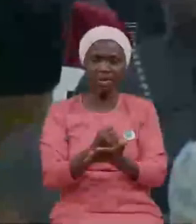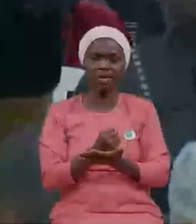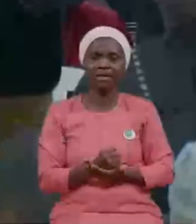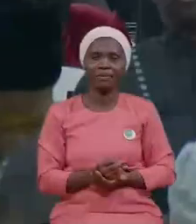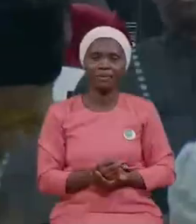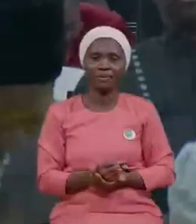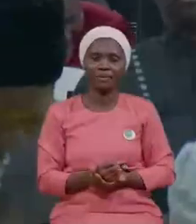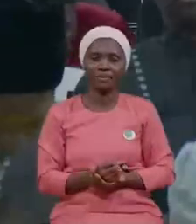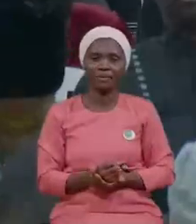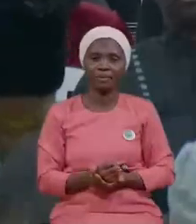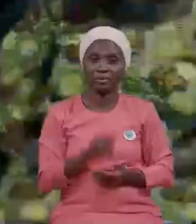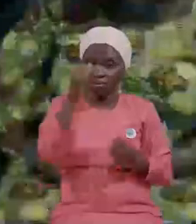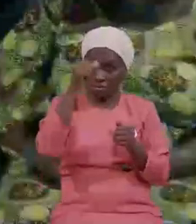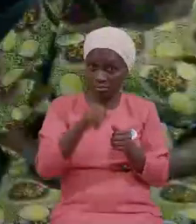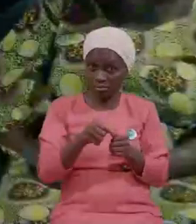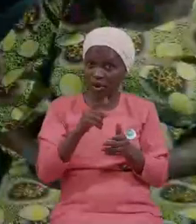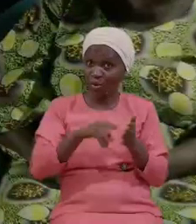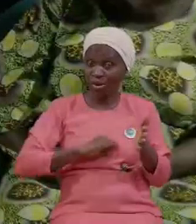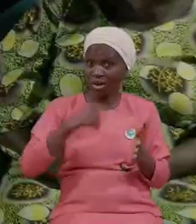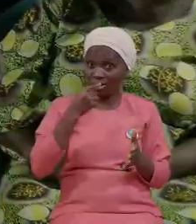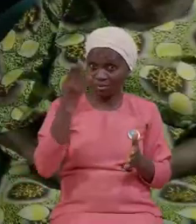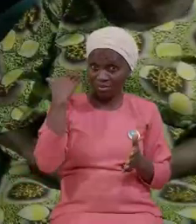Rappelez-vous ce que j'ai dit.